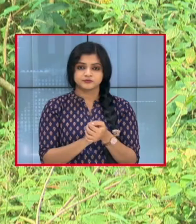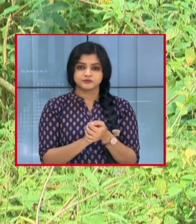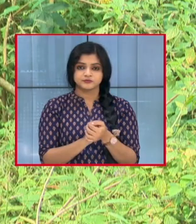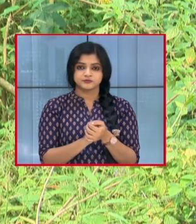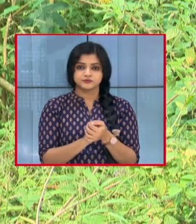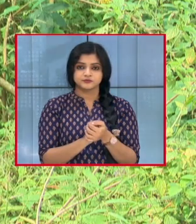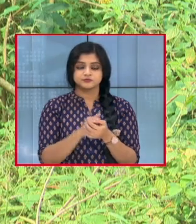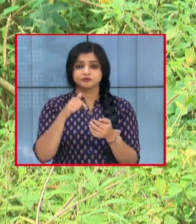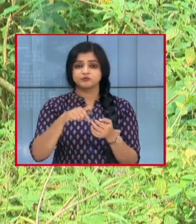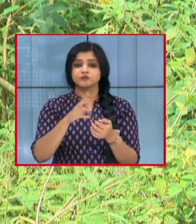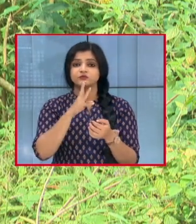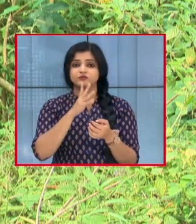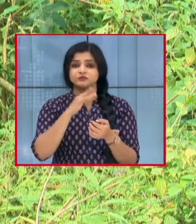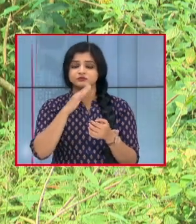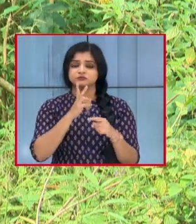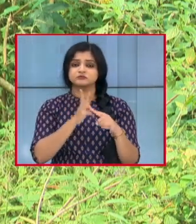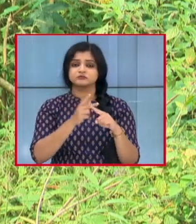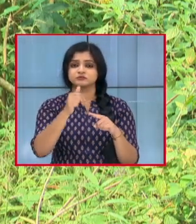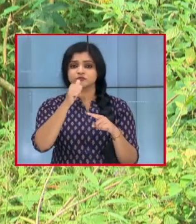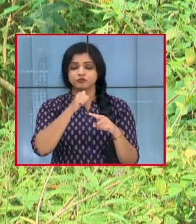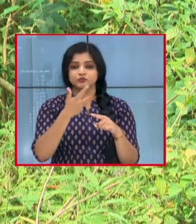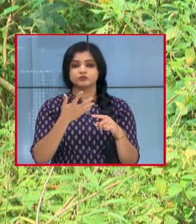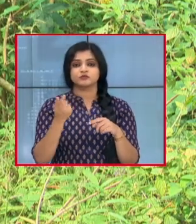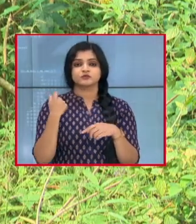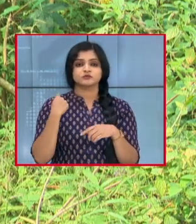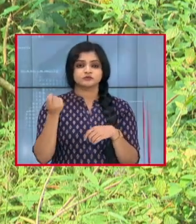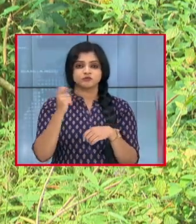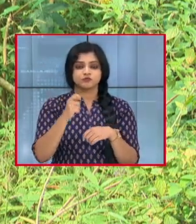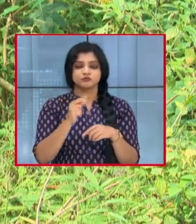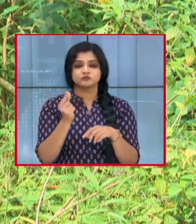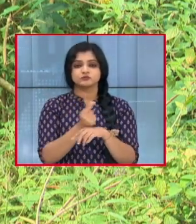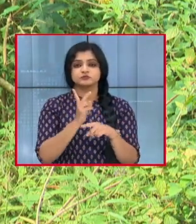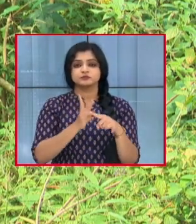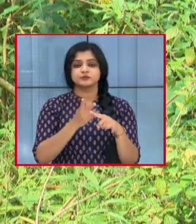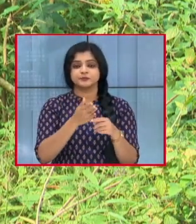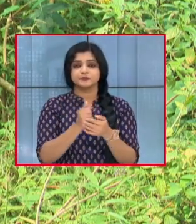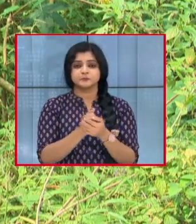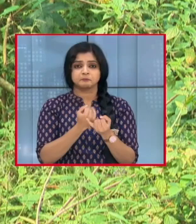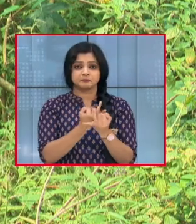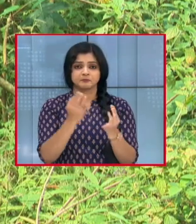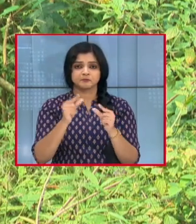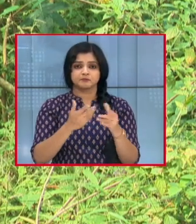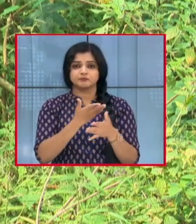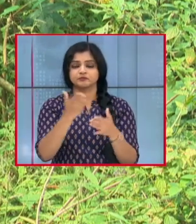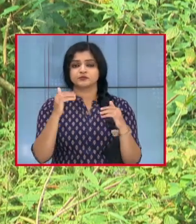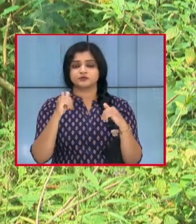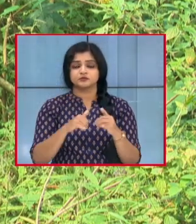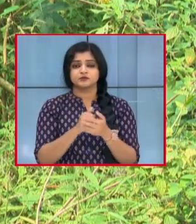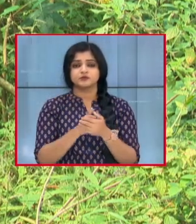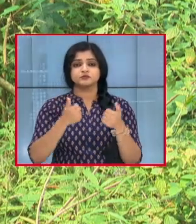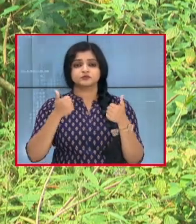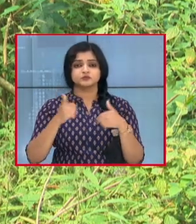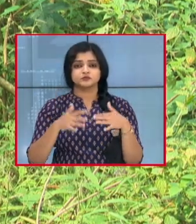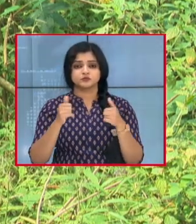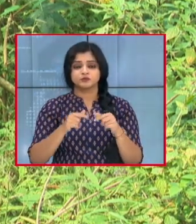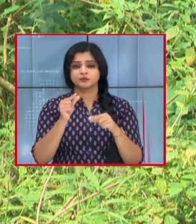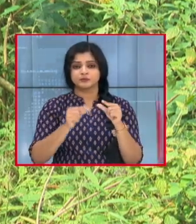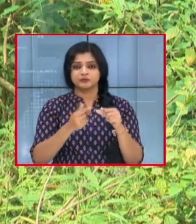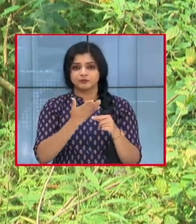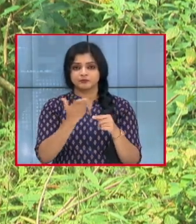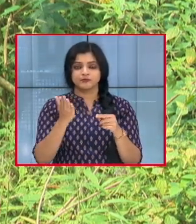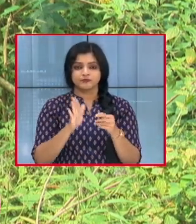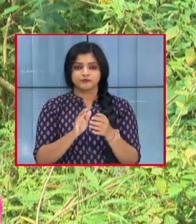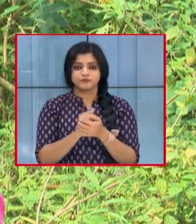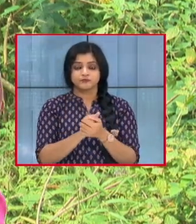ഈ വെള്ളം തന്നെ ഞങ്ങൾ കുടിക്കുന്നു. അത് അലക്കണതൊക്കെ ഇത്രയും ആൾക്കാർ സുഖമില്ലാതെ ഇരിക്കുന്നവരുണ്ട്.